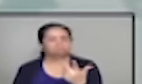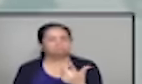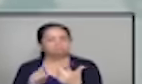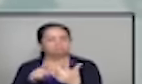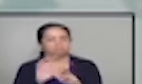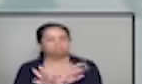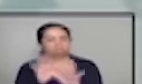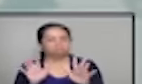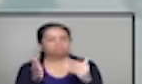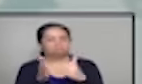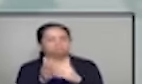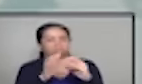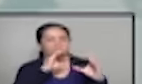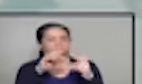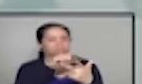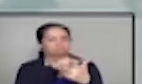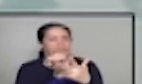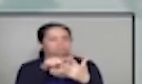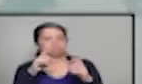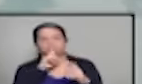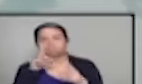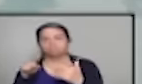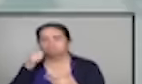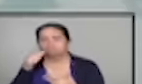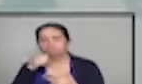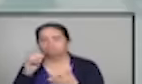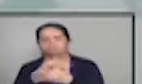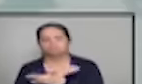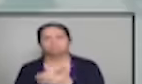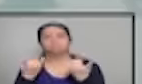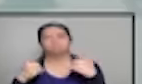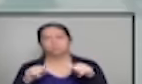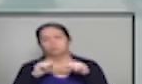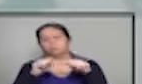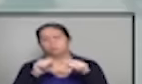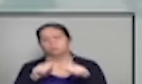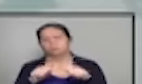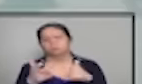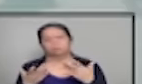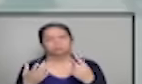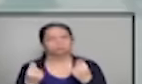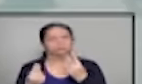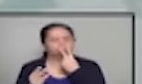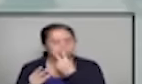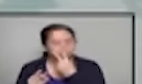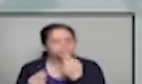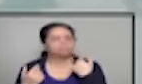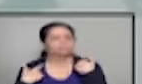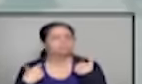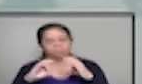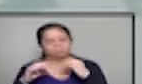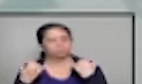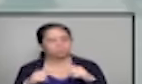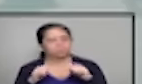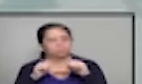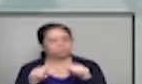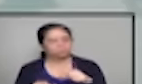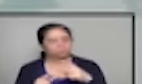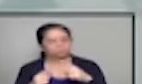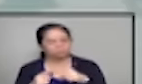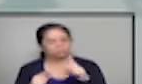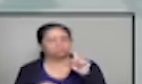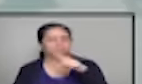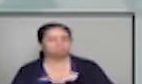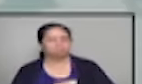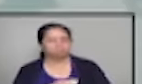hindi na sila magkakaroon ng communication ni Charlene. Pero pinagpatuloy pa rin nila eh. So nakikita ko kasi may mga ebidensya ako. Hanggang sa dumating yung